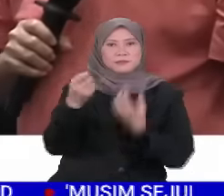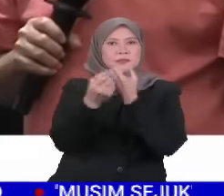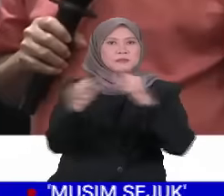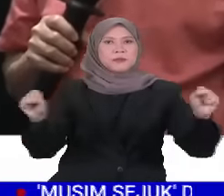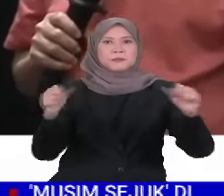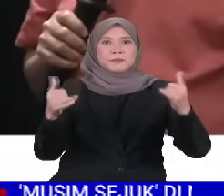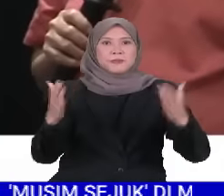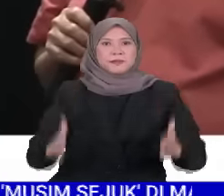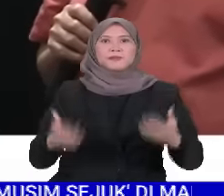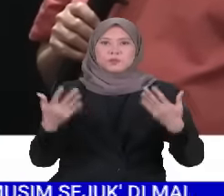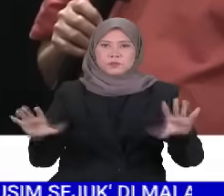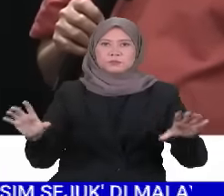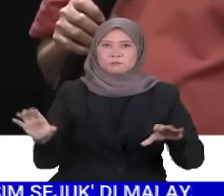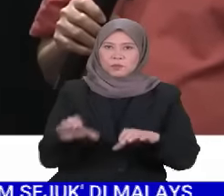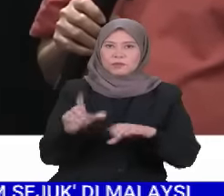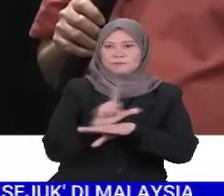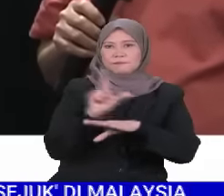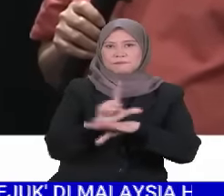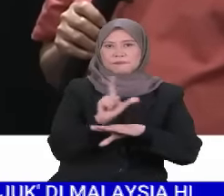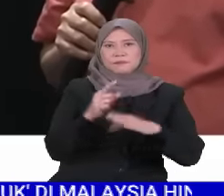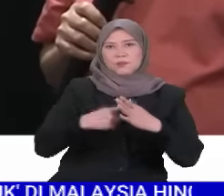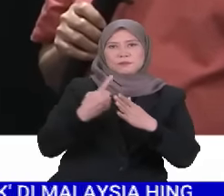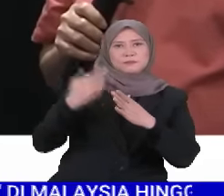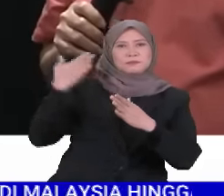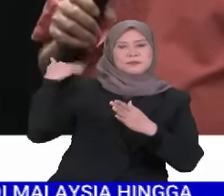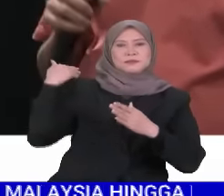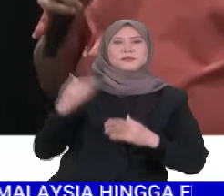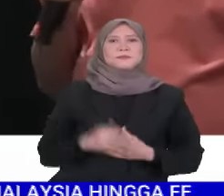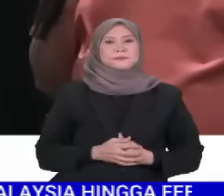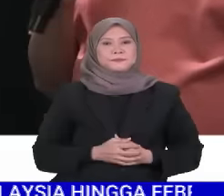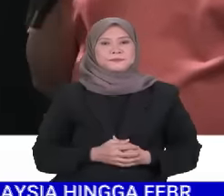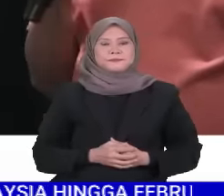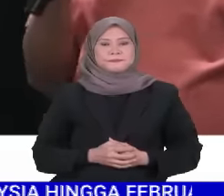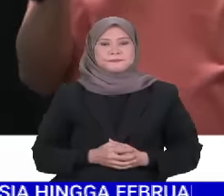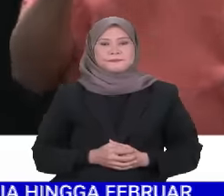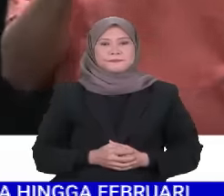telah dilakukan sejak beberapa bulan lepas